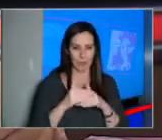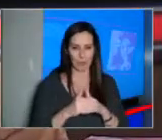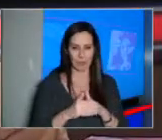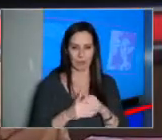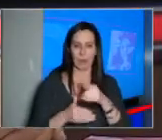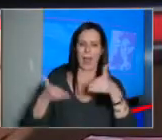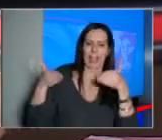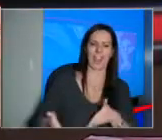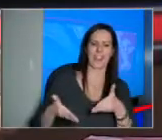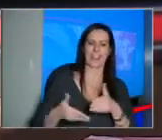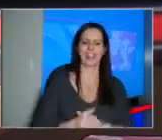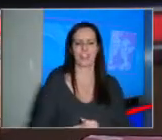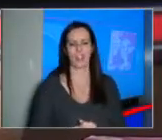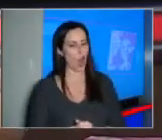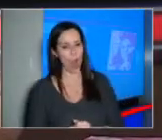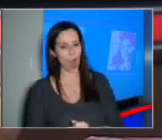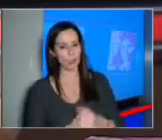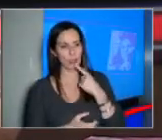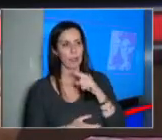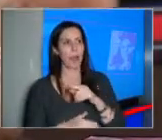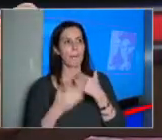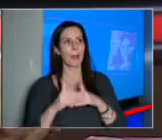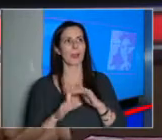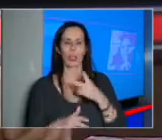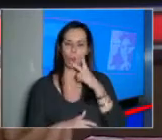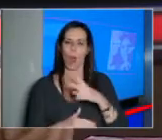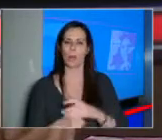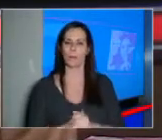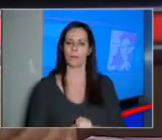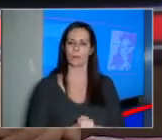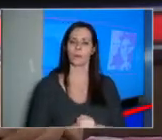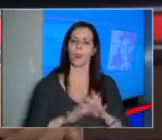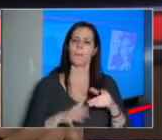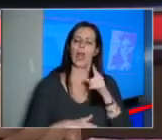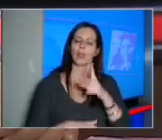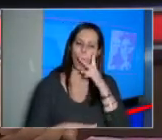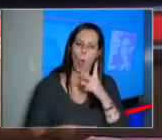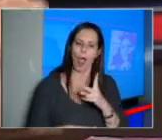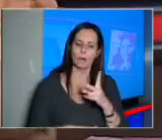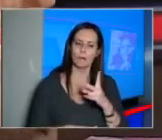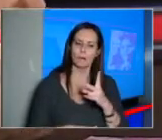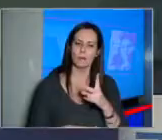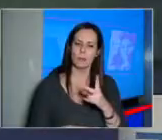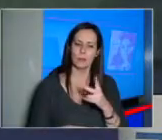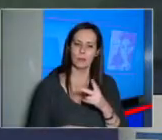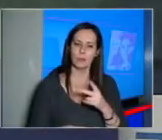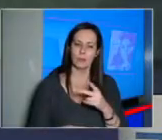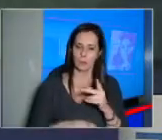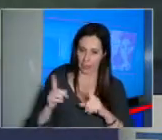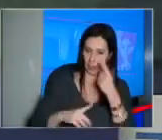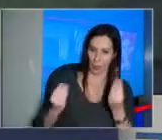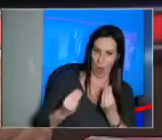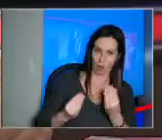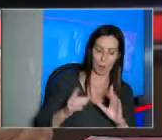קבר? לא, תגידי לי, אבל הפרק הזה, איך את רואה אותו? מה את רואה? כי תראי... הולך לקרות פה?